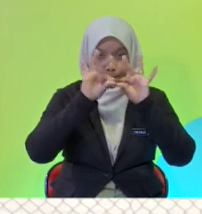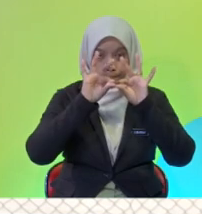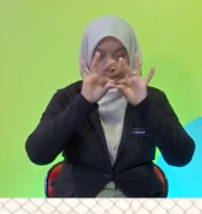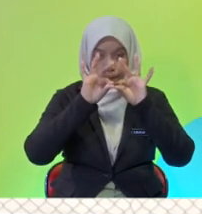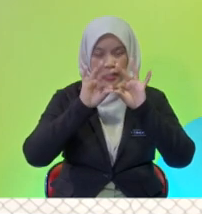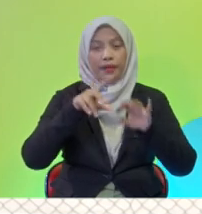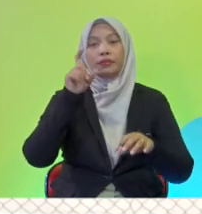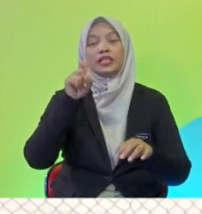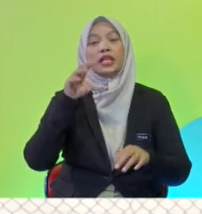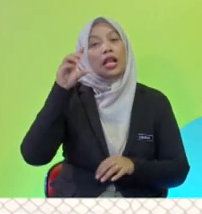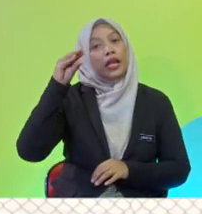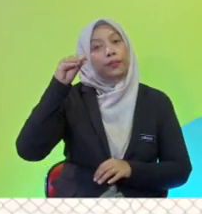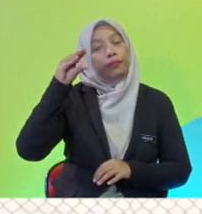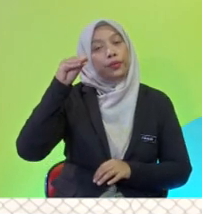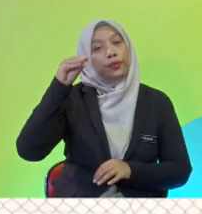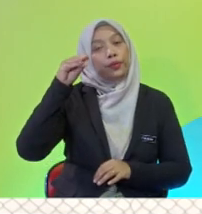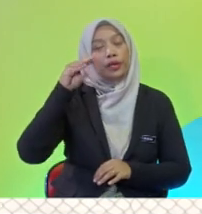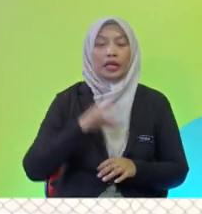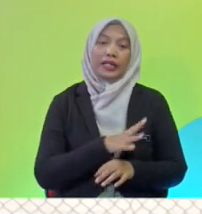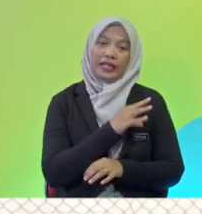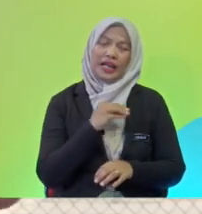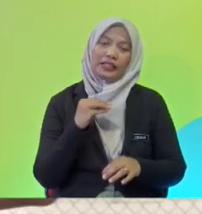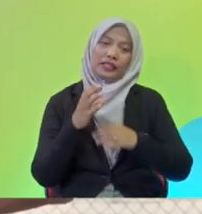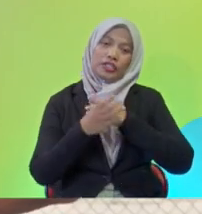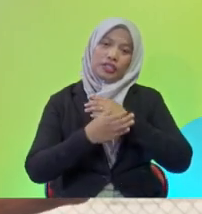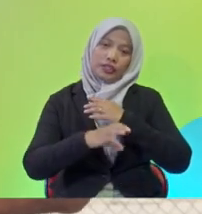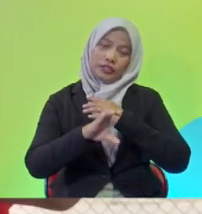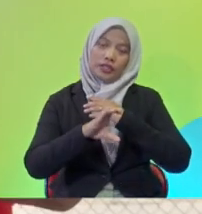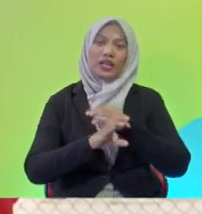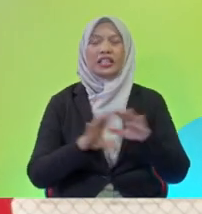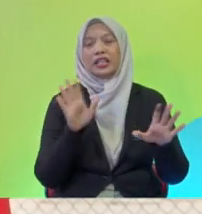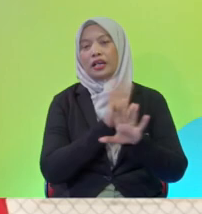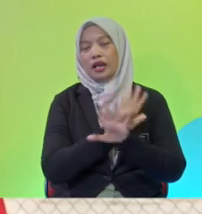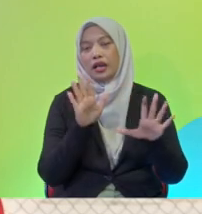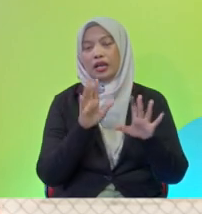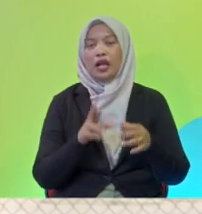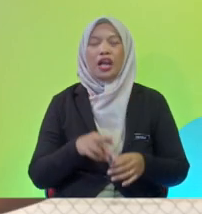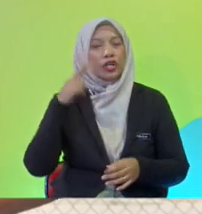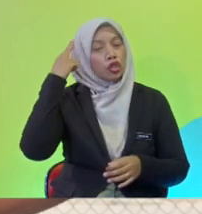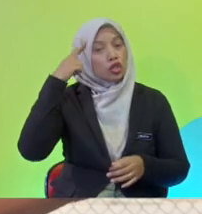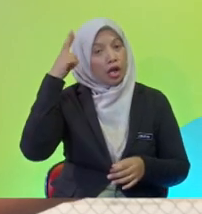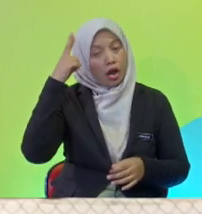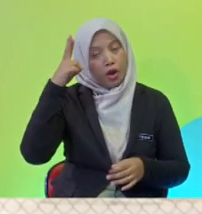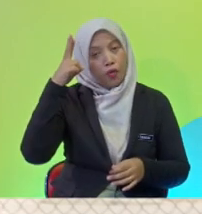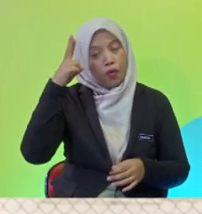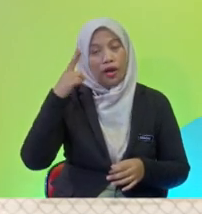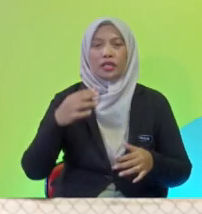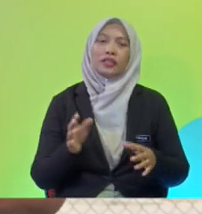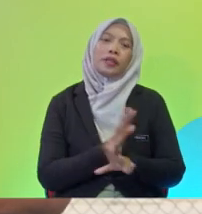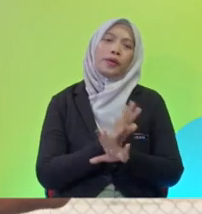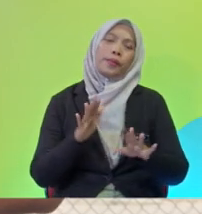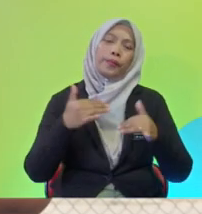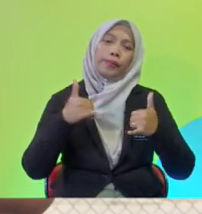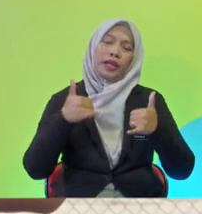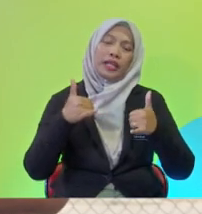kita main ni bersifat lembut cikgu. Tidak mencederakan. Tidak mencederakan. Jangan risau ya, anak-anak murid di rumah, jangan risau untuk